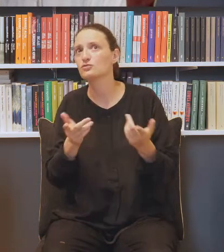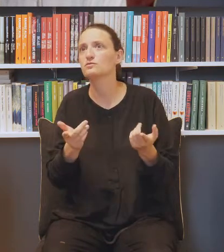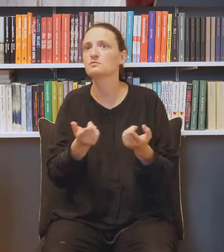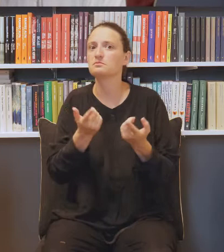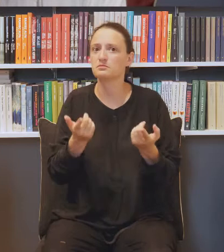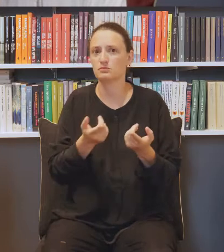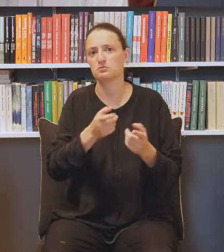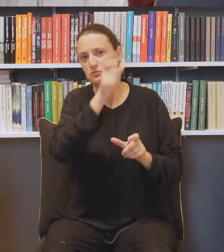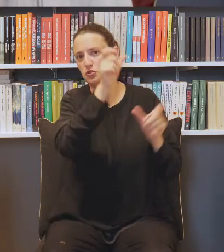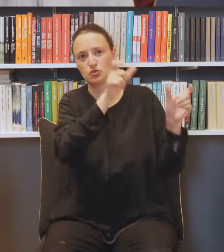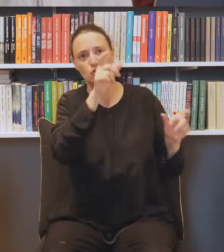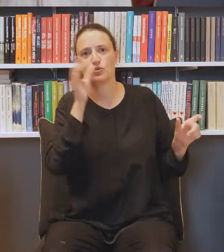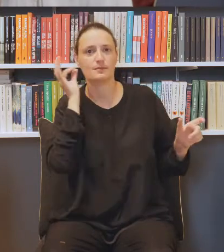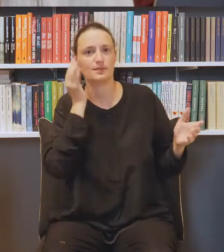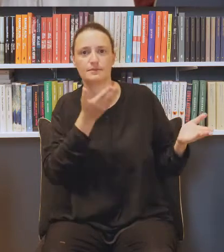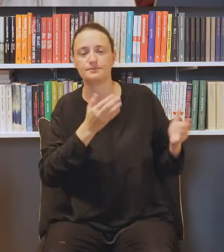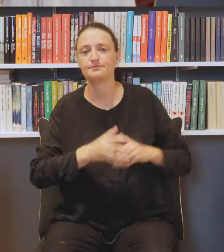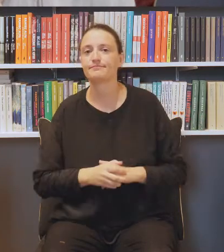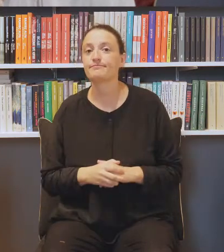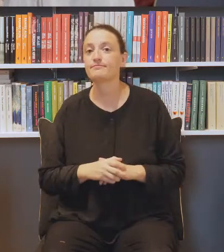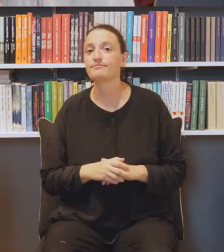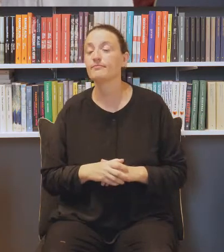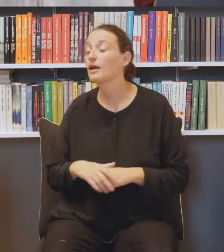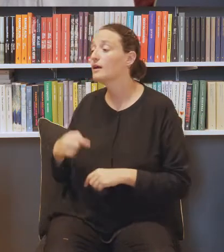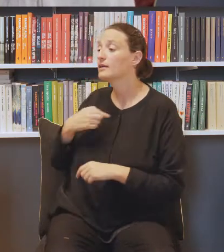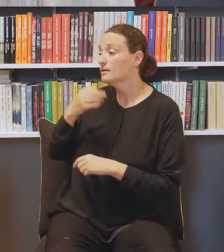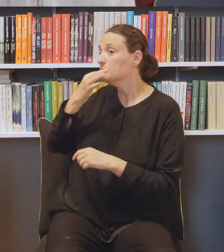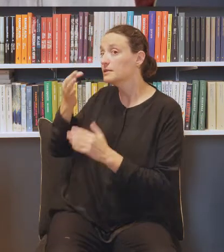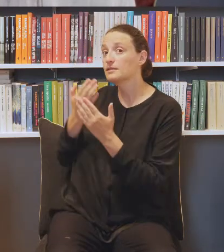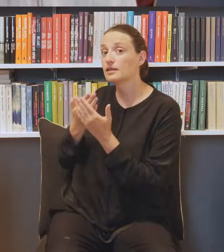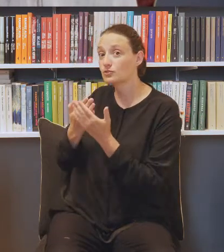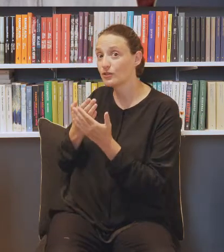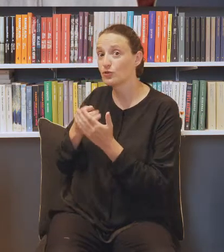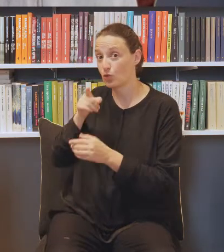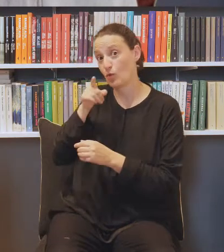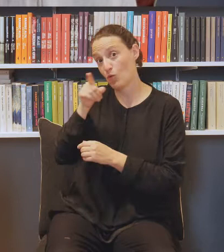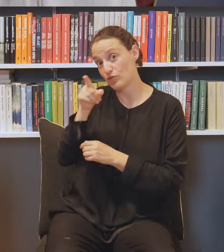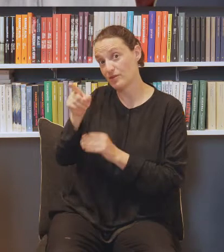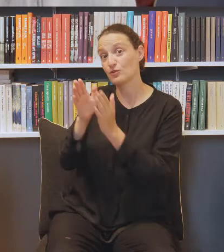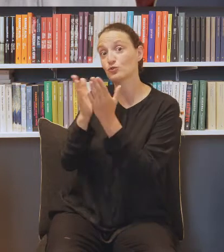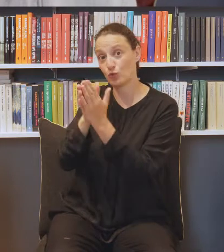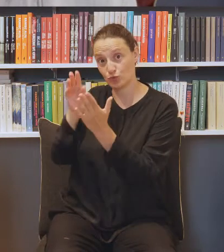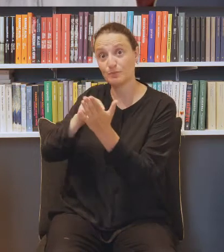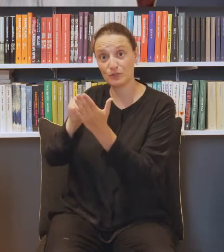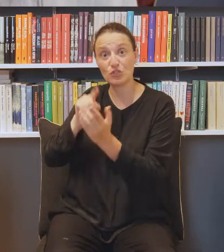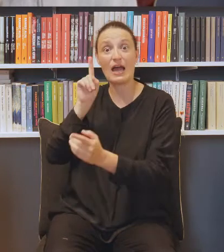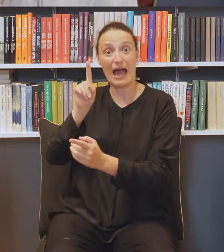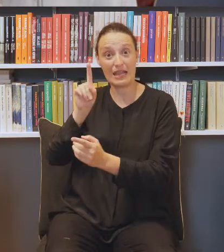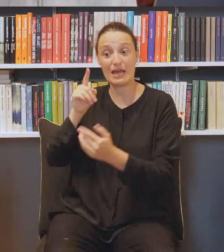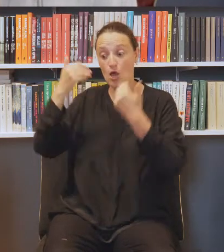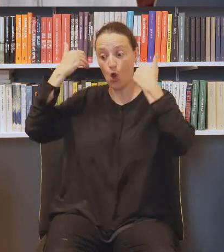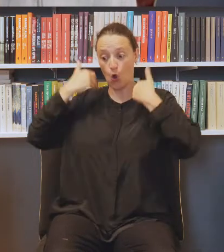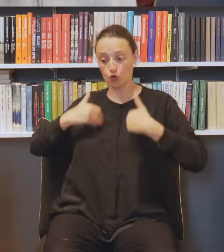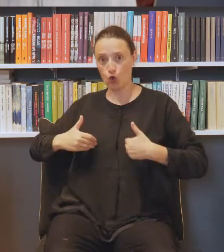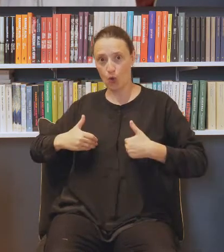ale również pisarki. Pytam o to dlatego, że twoja powieść jest napisana z perspektywy kobiecej, nawet dziewczęcej